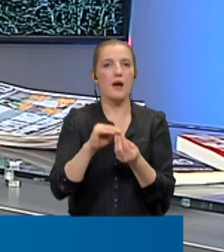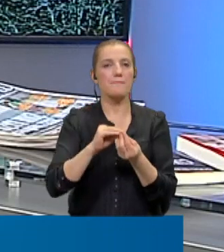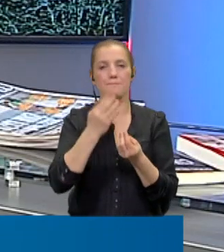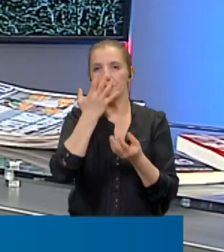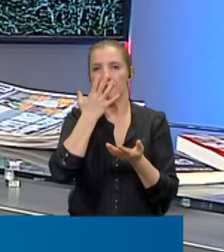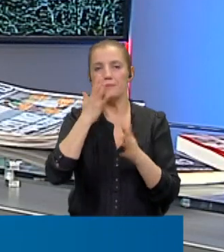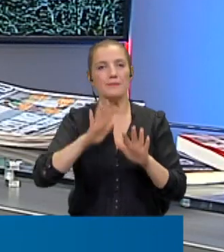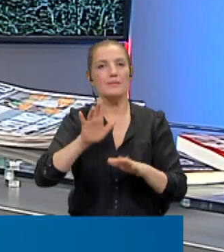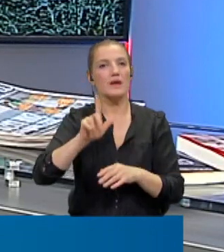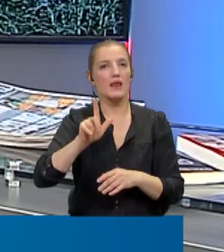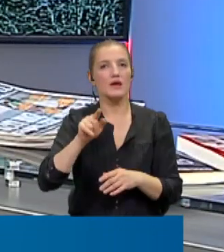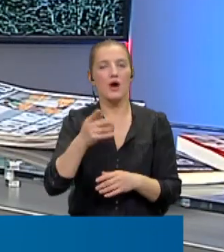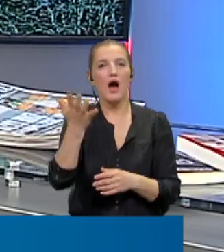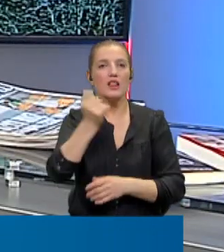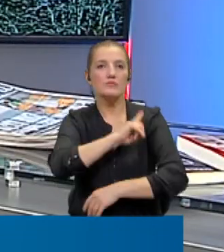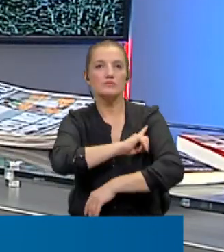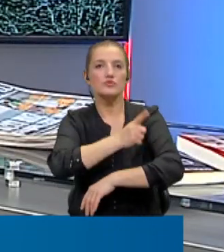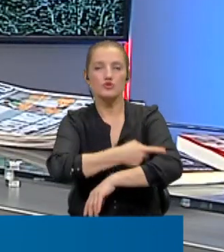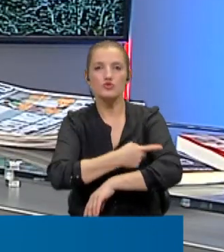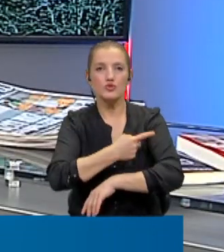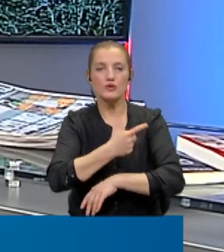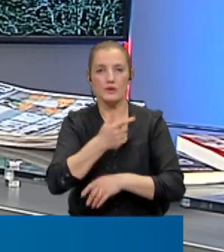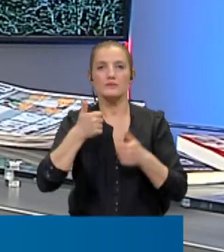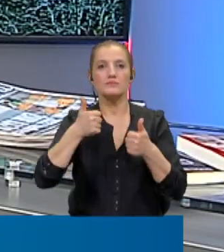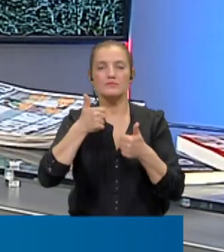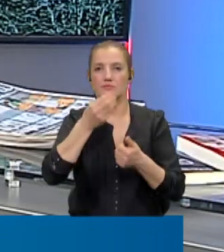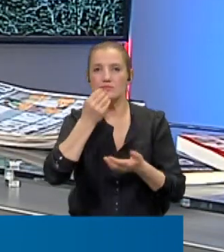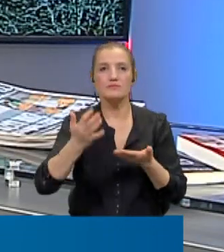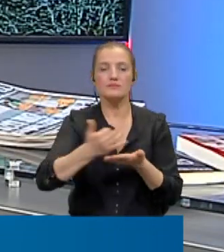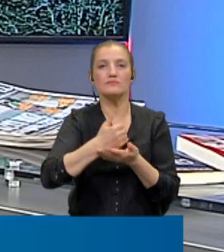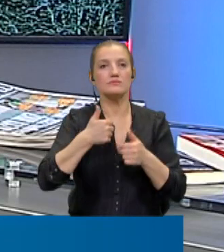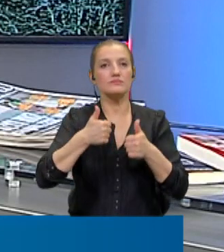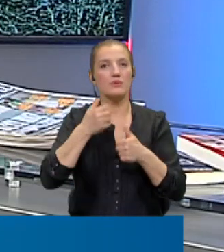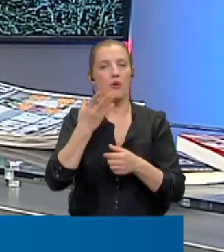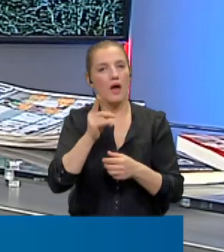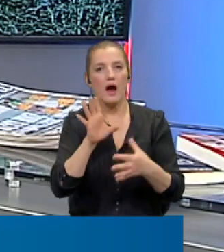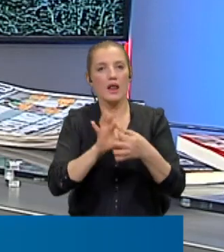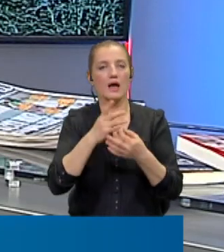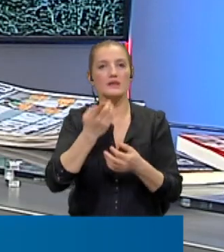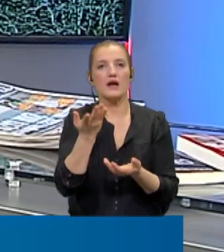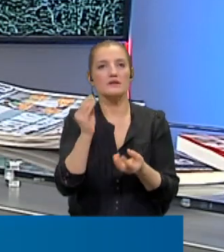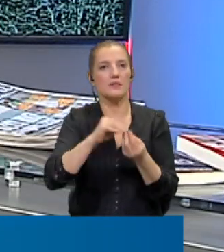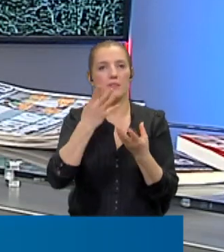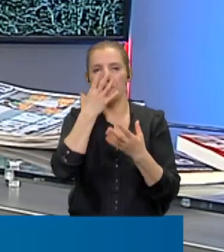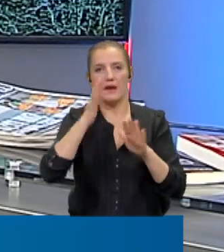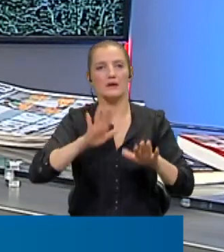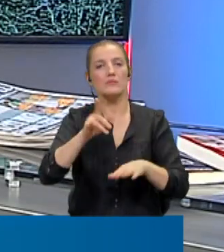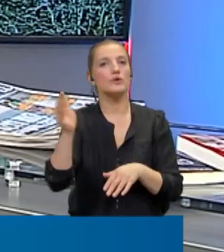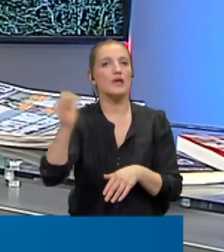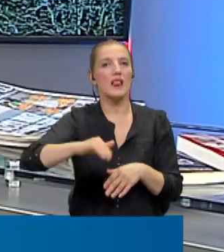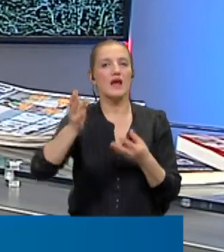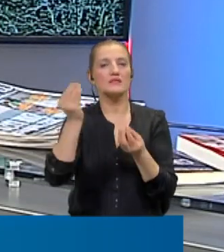zam yapılması gerekiyor alım gücünün artması artırılmasıyla ilgili olarak şimdi bu gelen